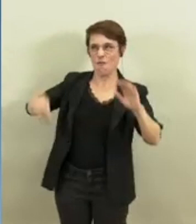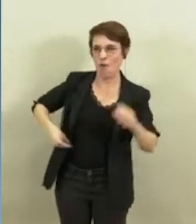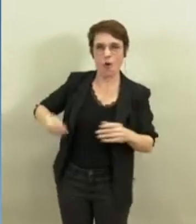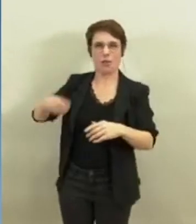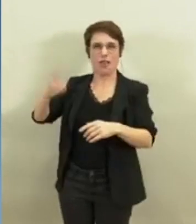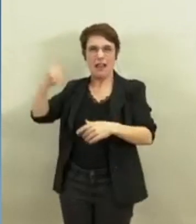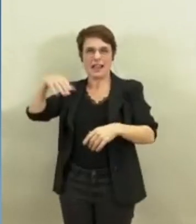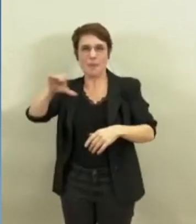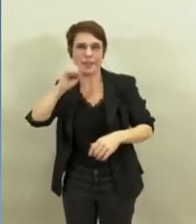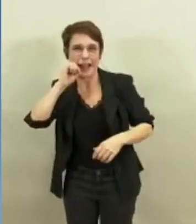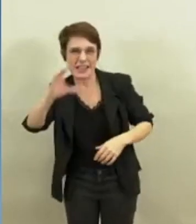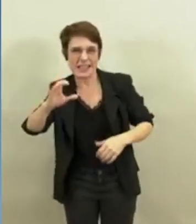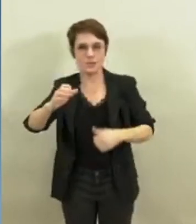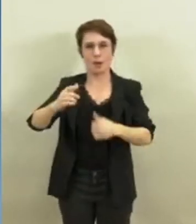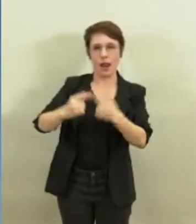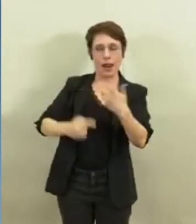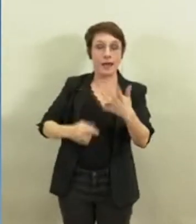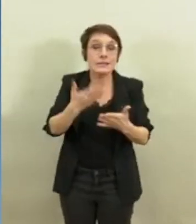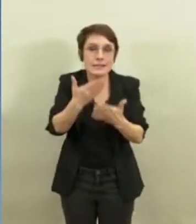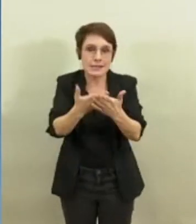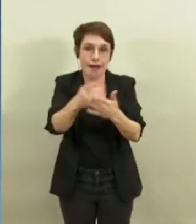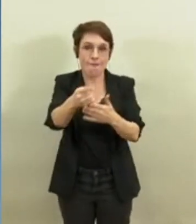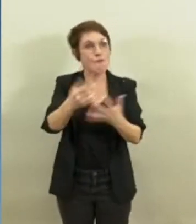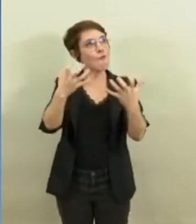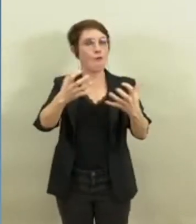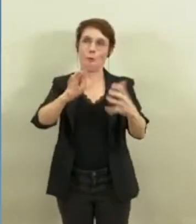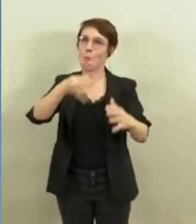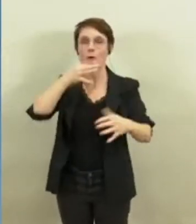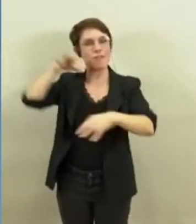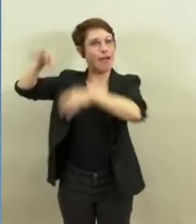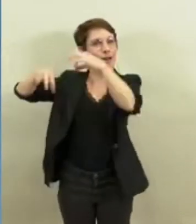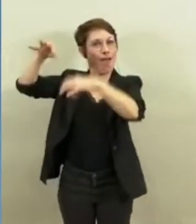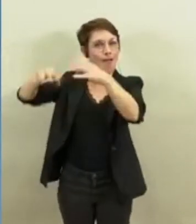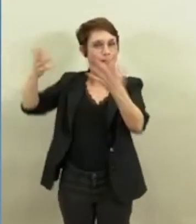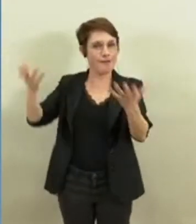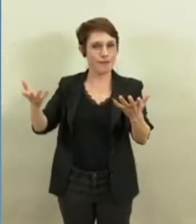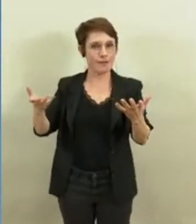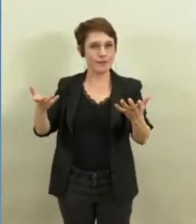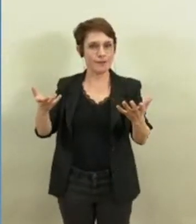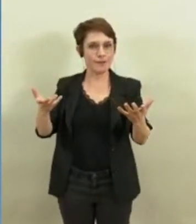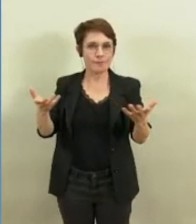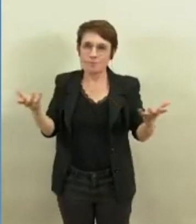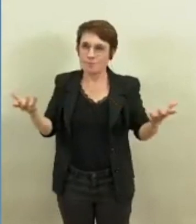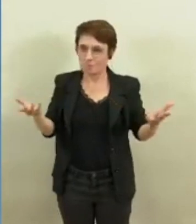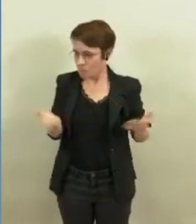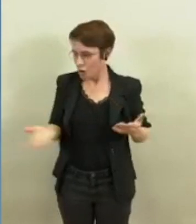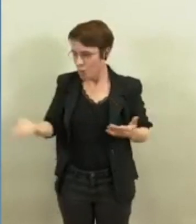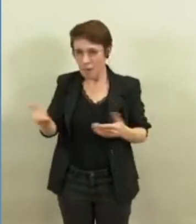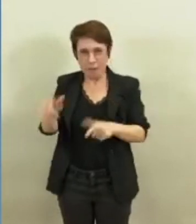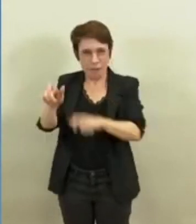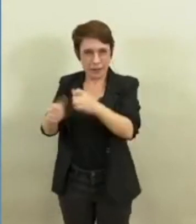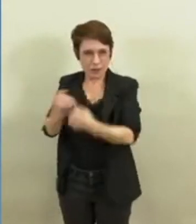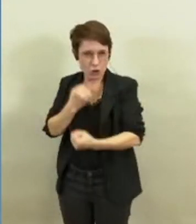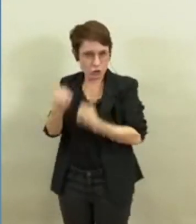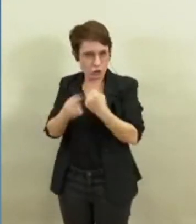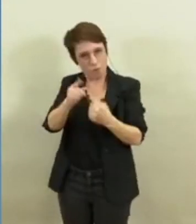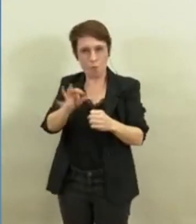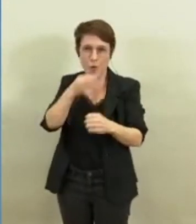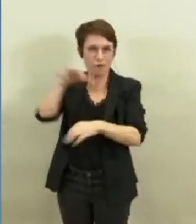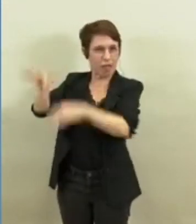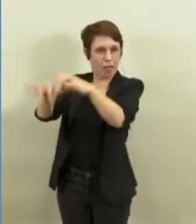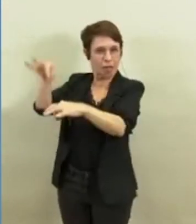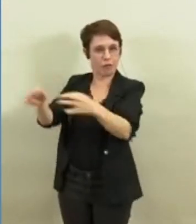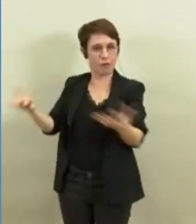etc. C'est ça votre idée. Vous voulez en faire une démonstration politique et vous utilisez ces malheureux pour cela. Alors que,